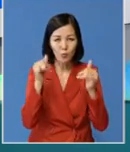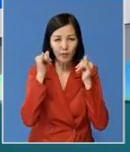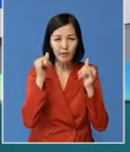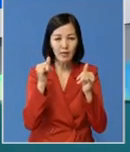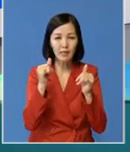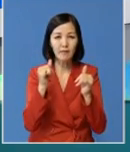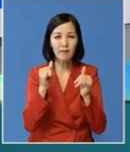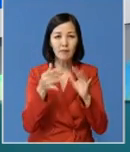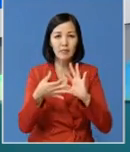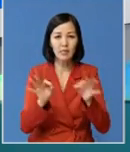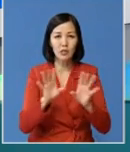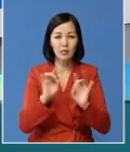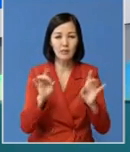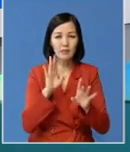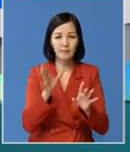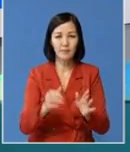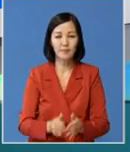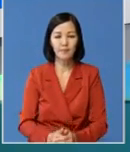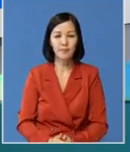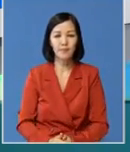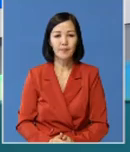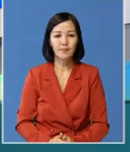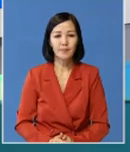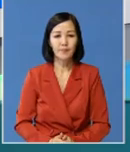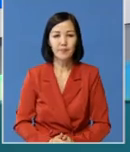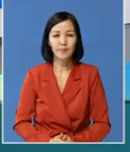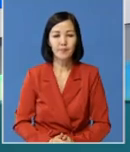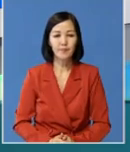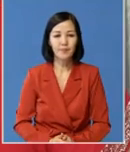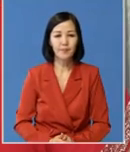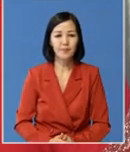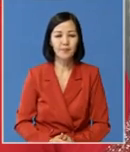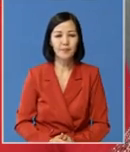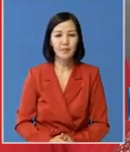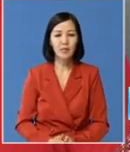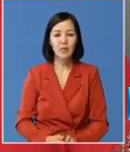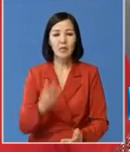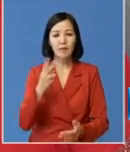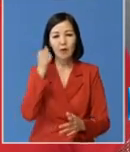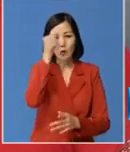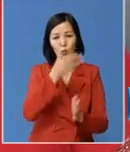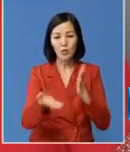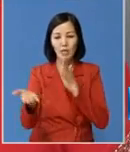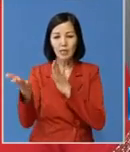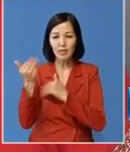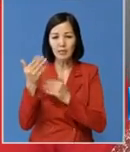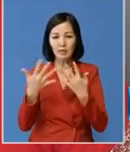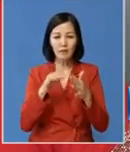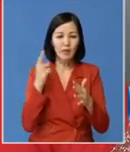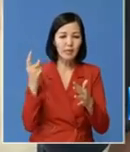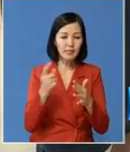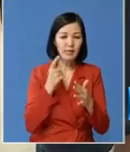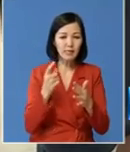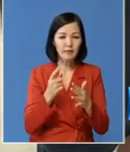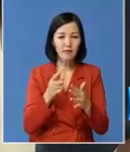скота. Подробнее о встрече расскажет мой коллега Алексей Цой. Всего два года назад товарищество с ограниченной